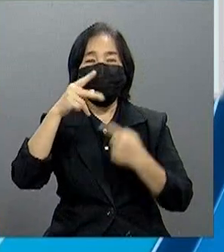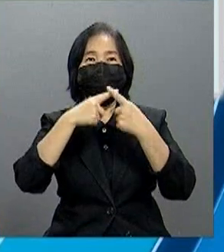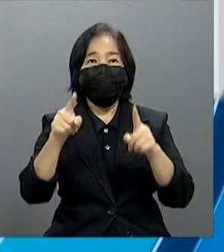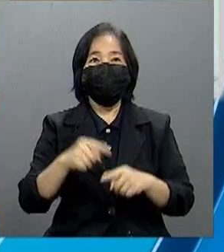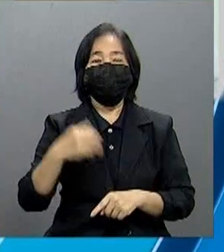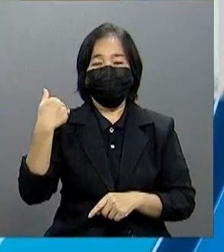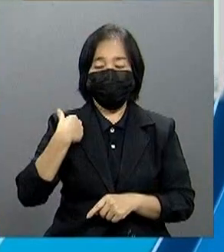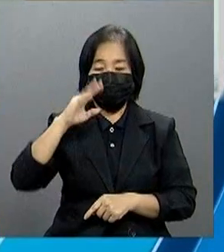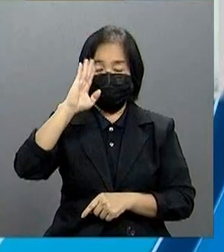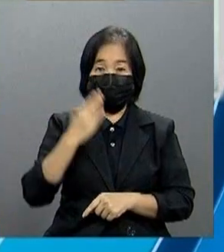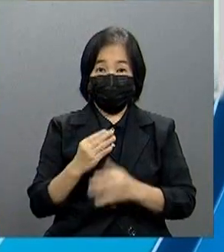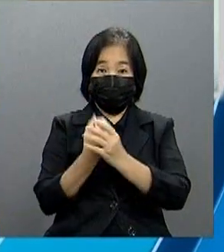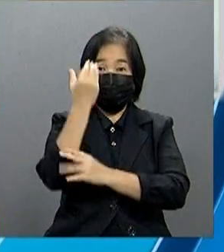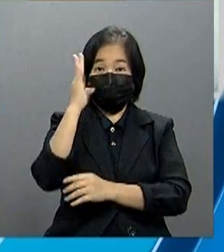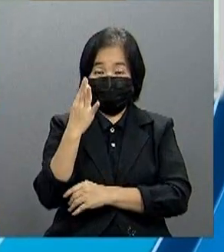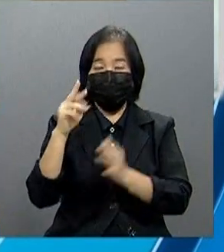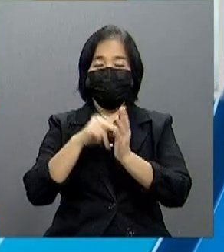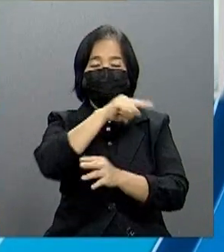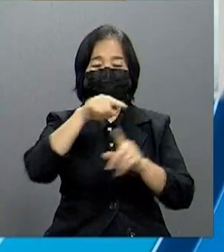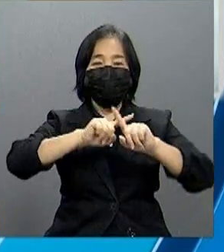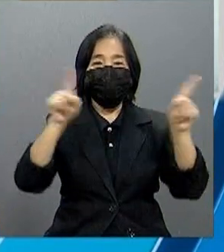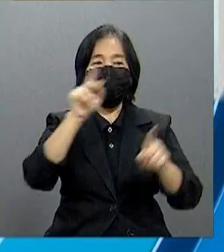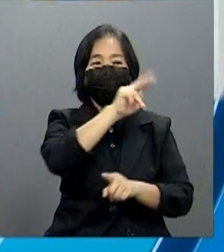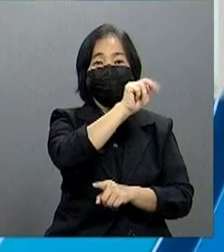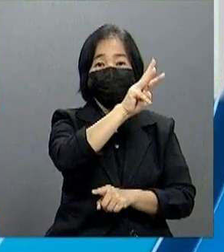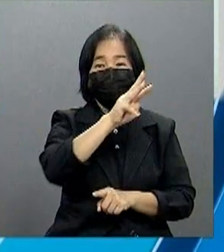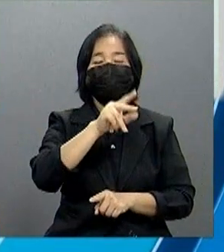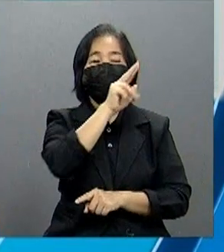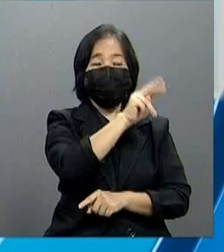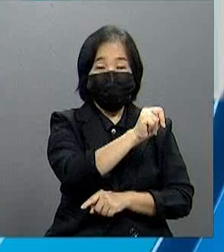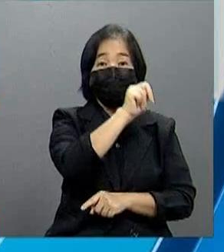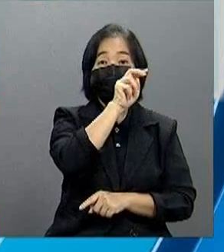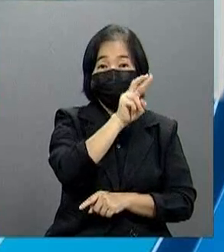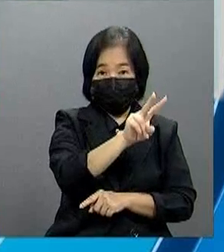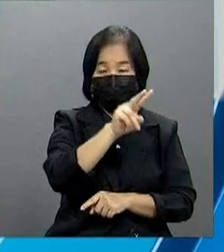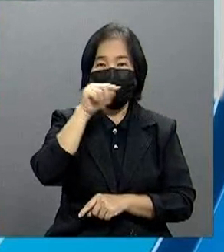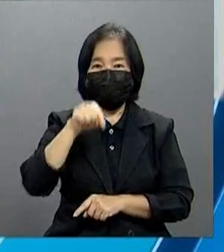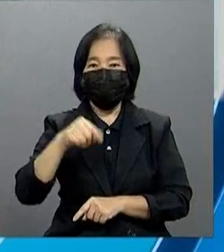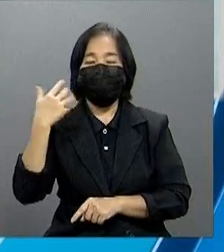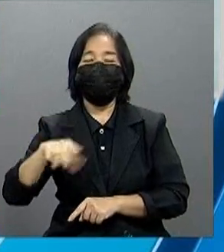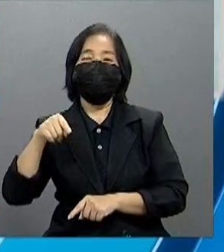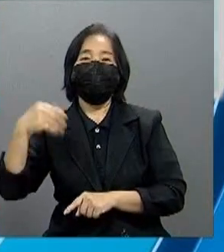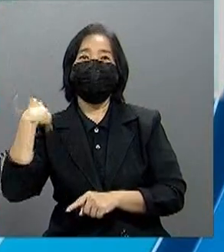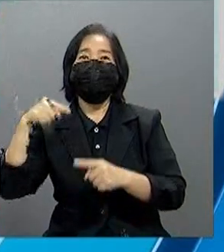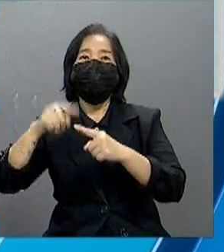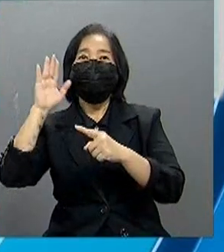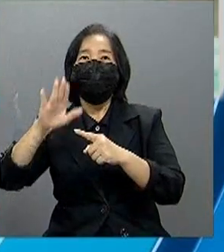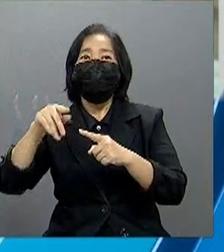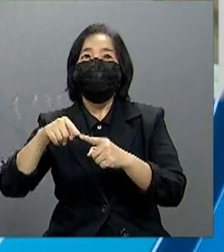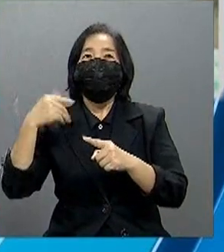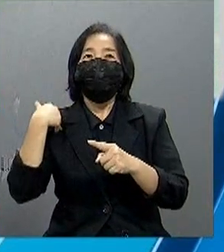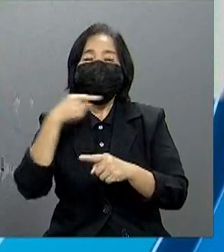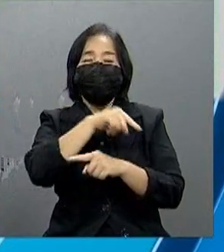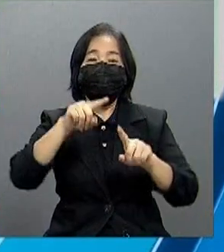แตกต่างจากโนวาแวคตรงที่ของโนวาแวคเนี่ยเทคโนโลยีการใช้การผลิตของเขาเนี่ยจะใช้เซลล์